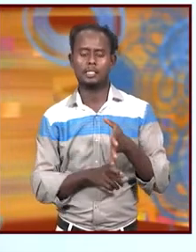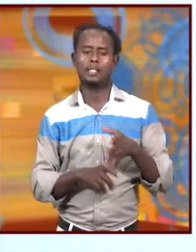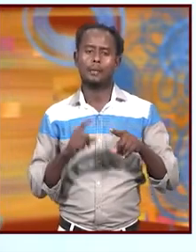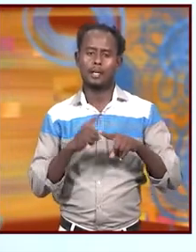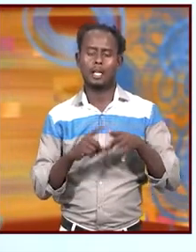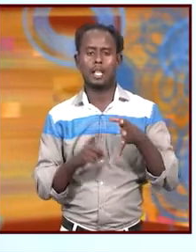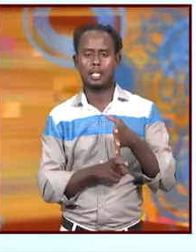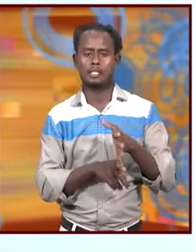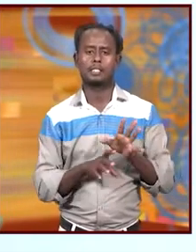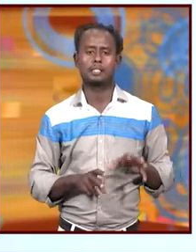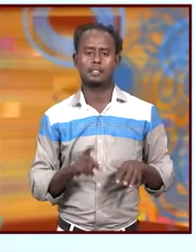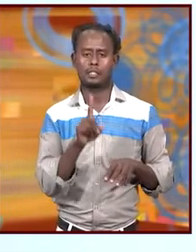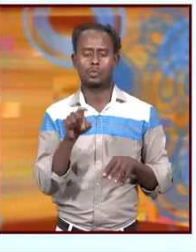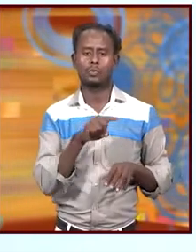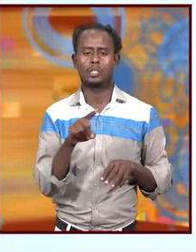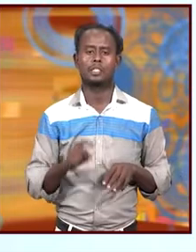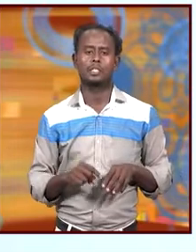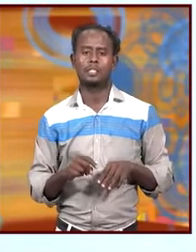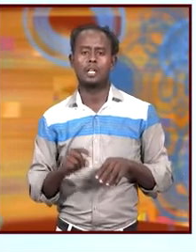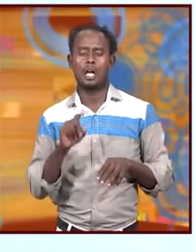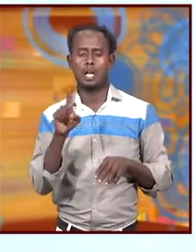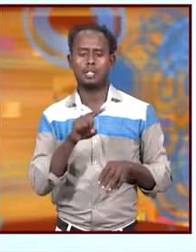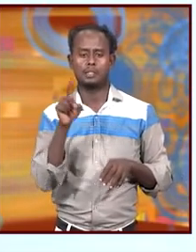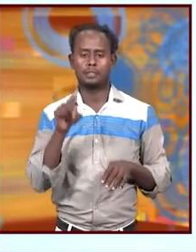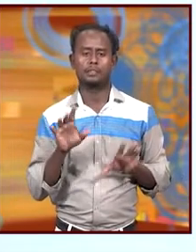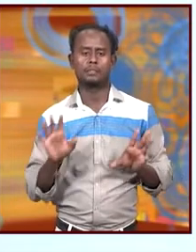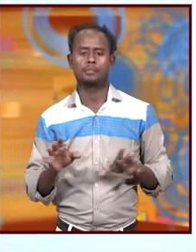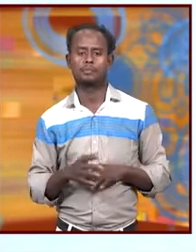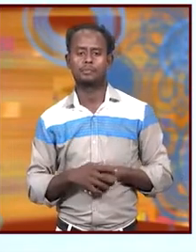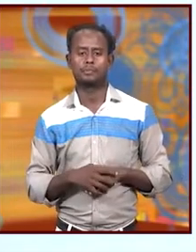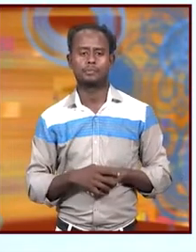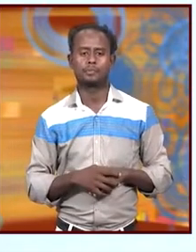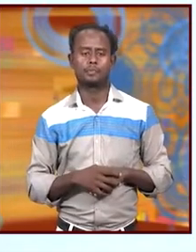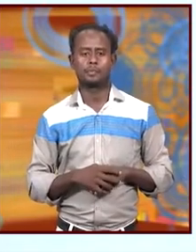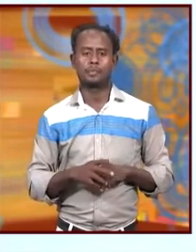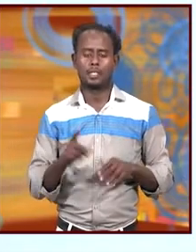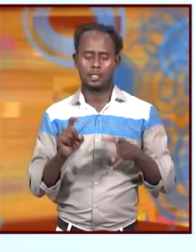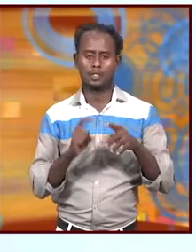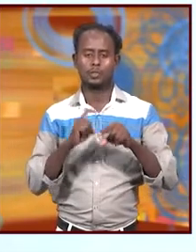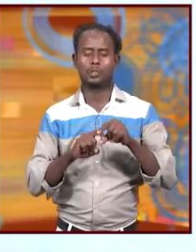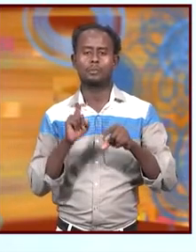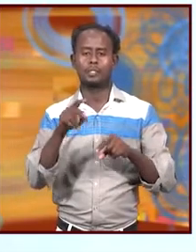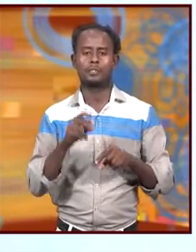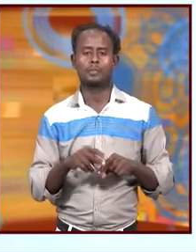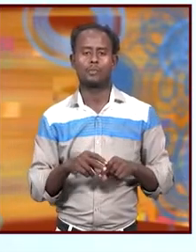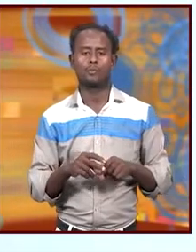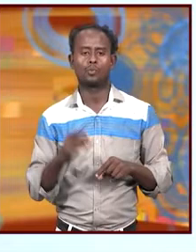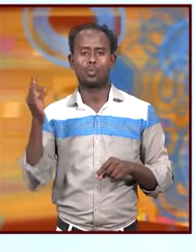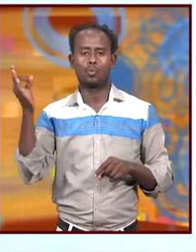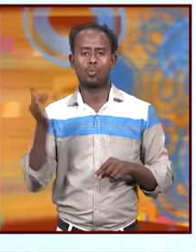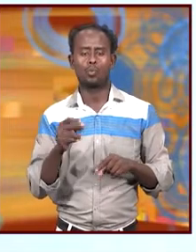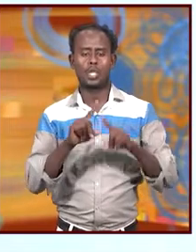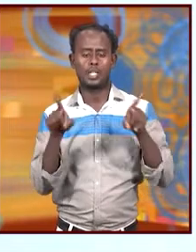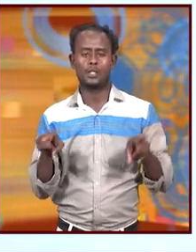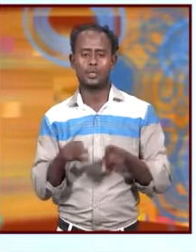எஸ் பெருக்கல் எஸ் சதுர அலகு. கணக்கின்படி புதிய